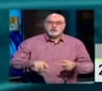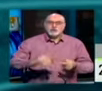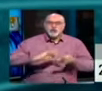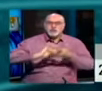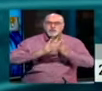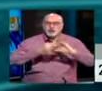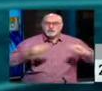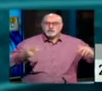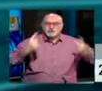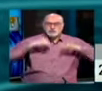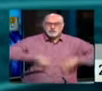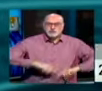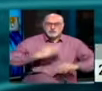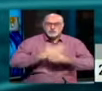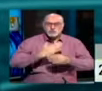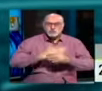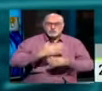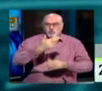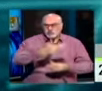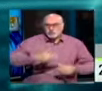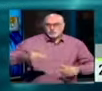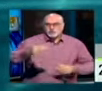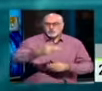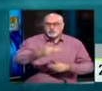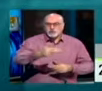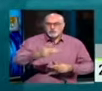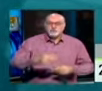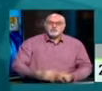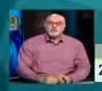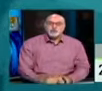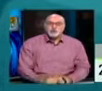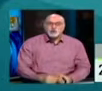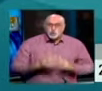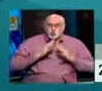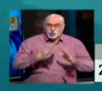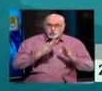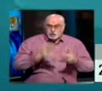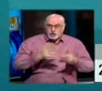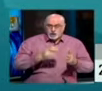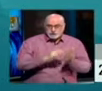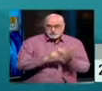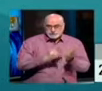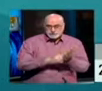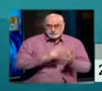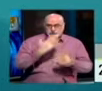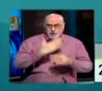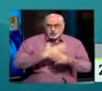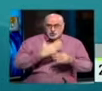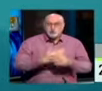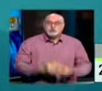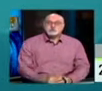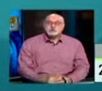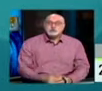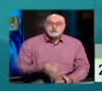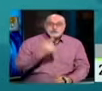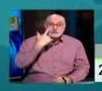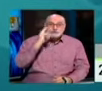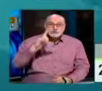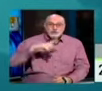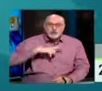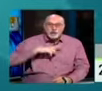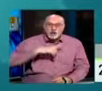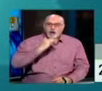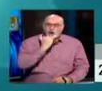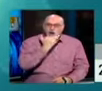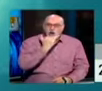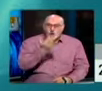الرقمية لوزارة التربية الوطنية للمترشحين المتمدرسين. وفي حال تسجيل أي خطأ فإنه يتعين